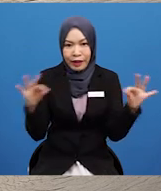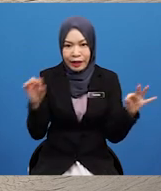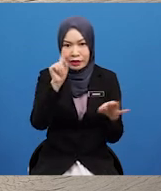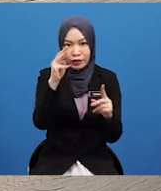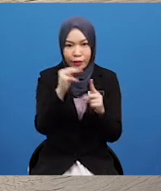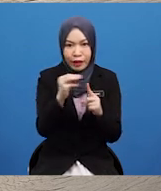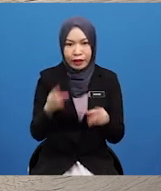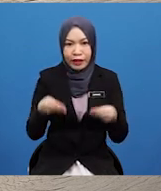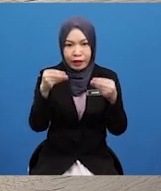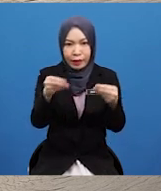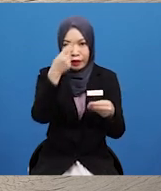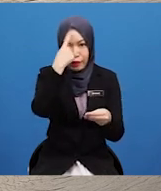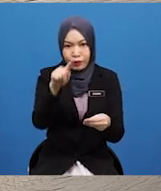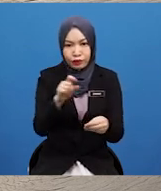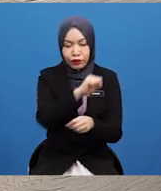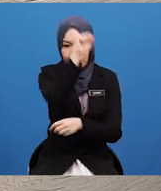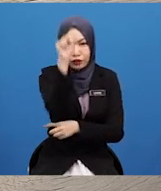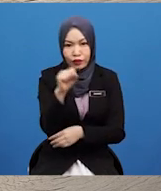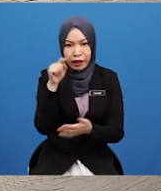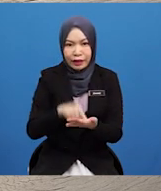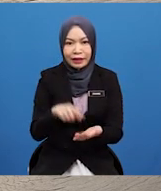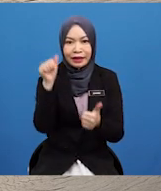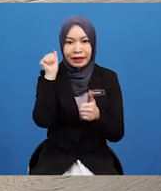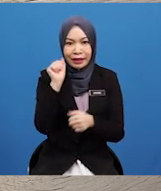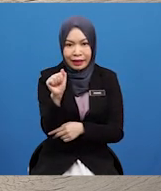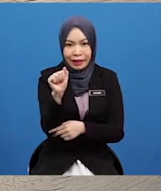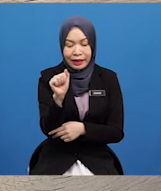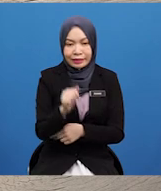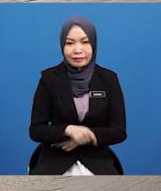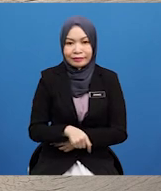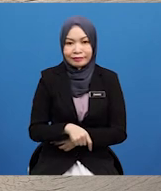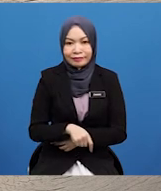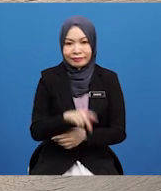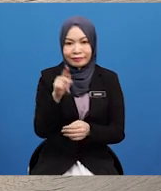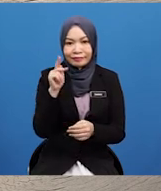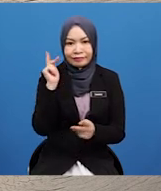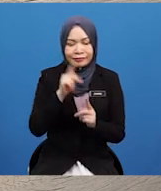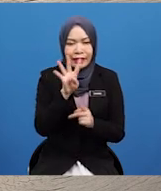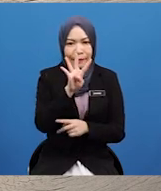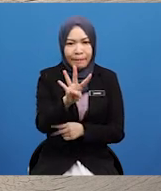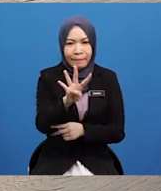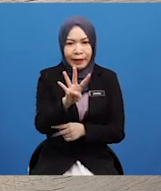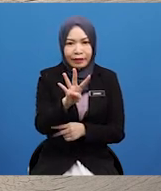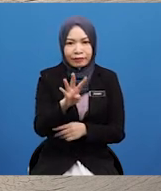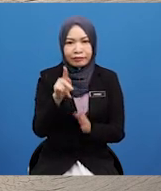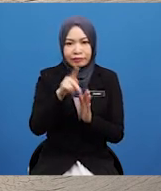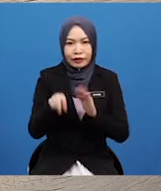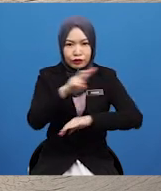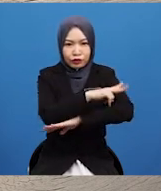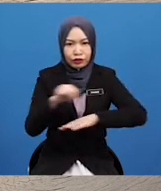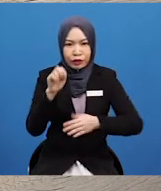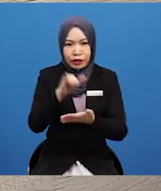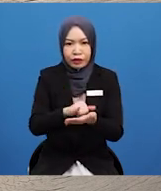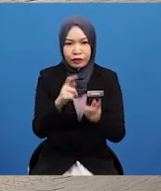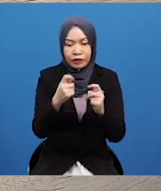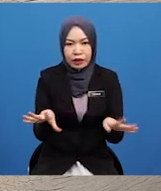diberi untuk soalan ini. A. Keempat orang perompak itu telah ditangkap. B.